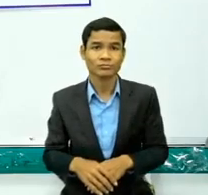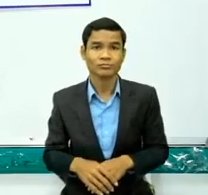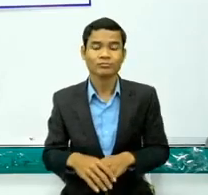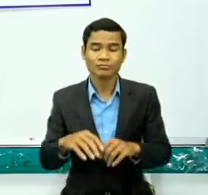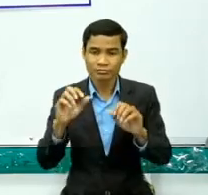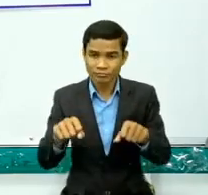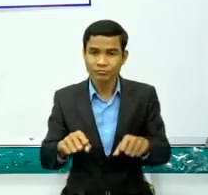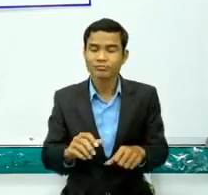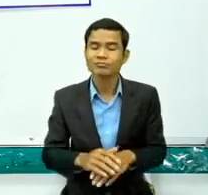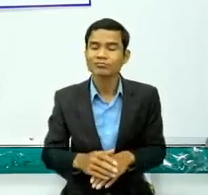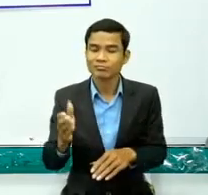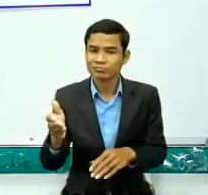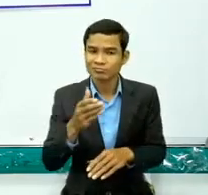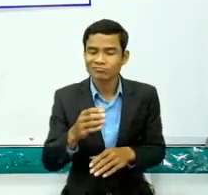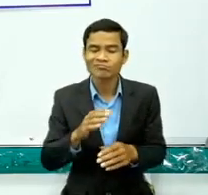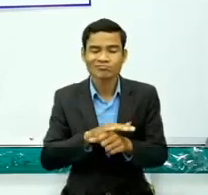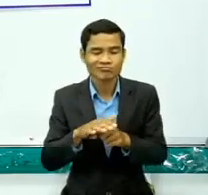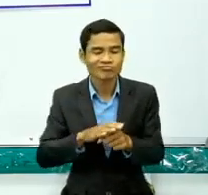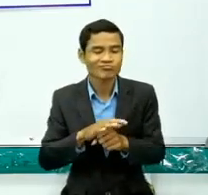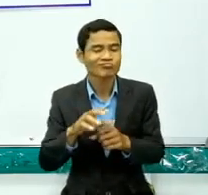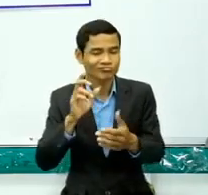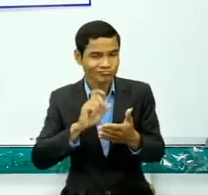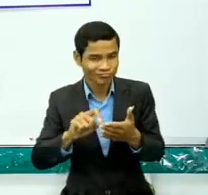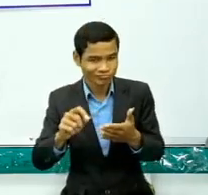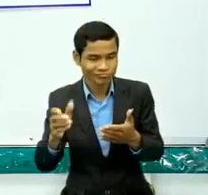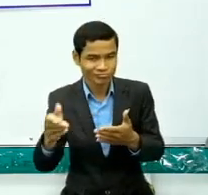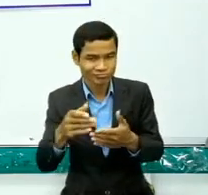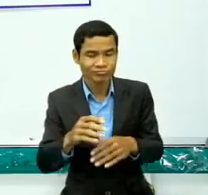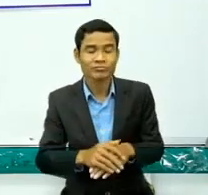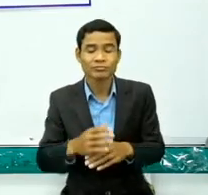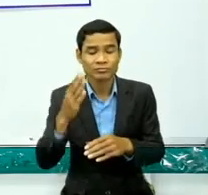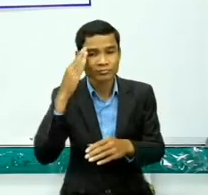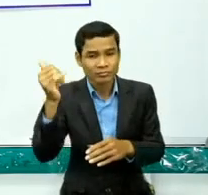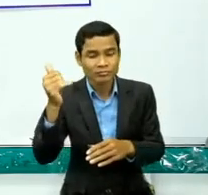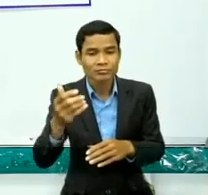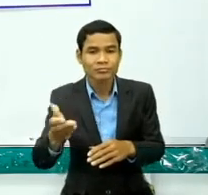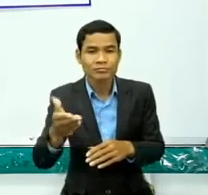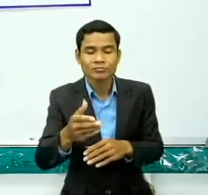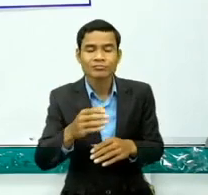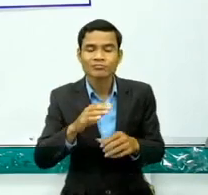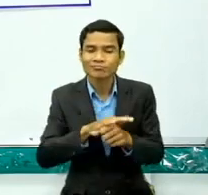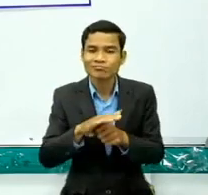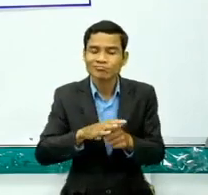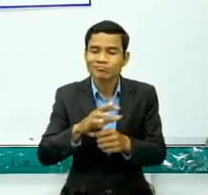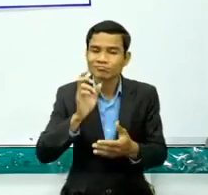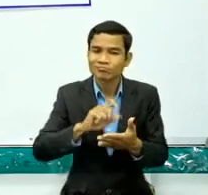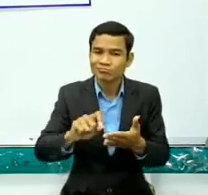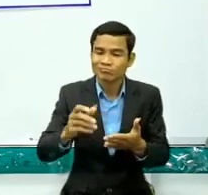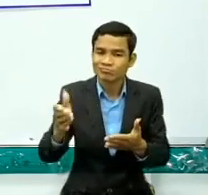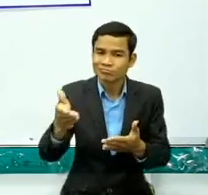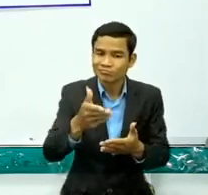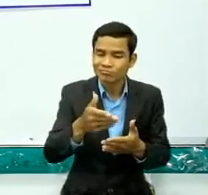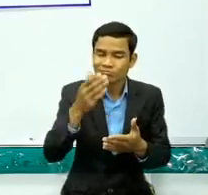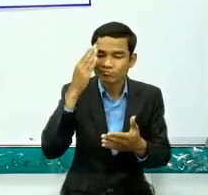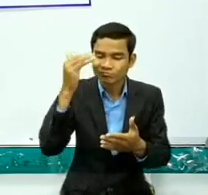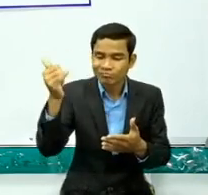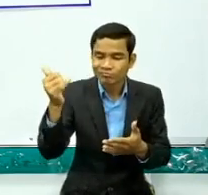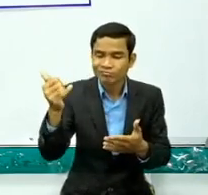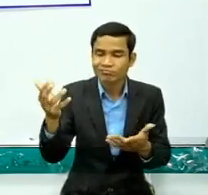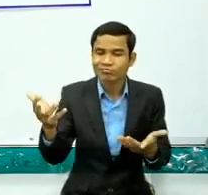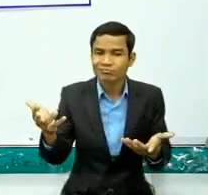ចាកូនកូនចូលចិត្តសរសេរណោះចាហើយដើម្បីបានកូនក៏ចូលចិត្តសរសេរកូន